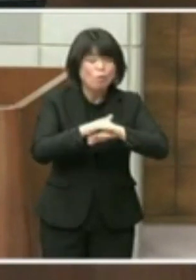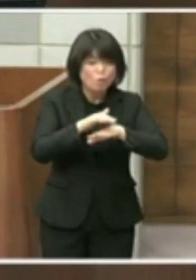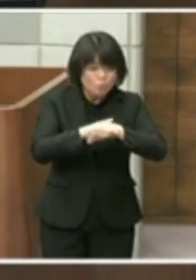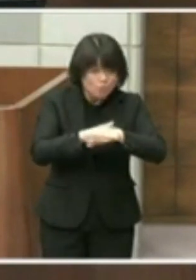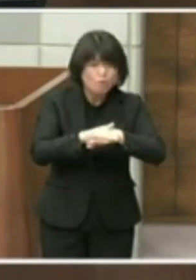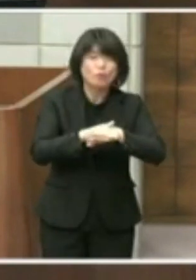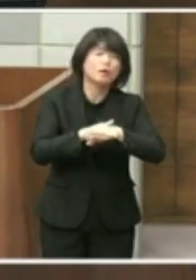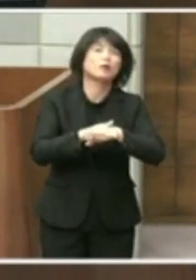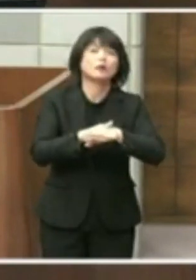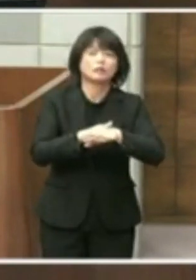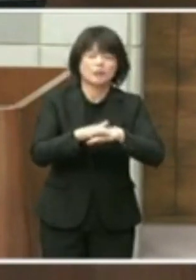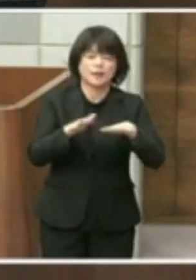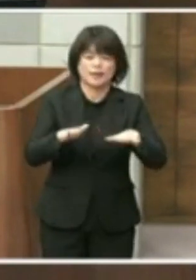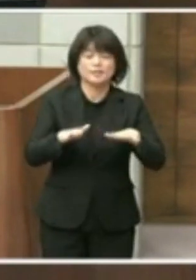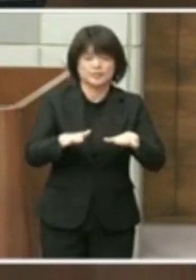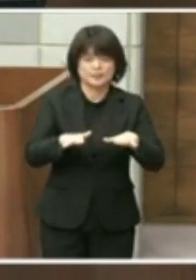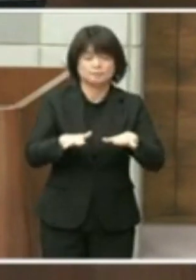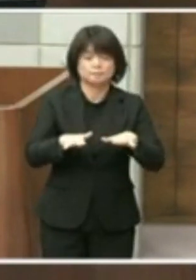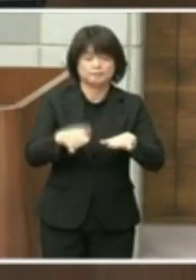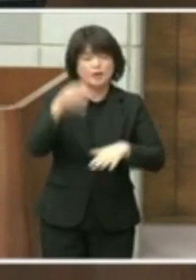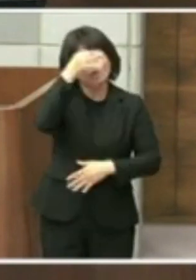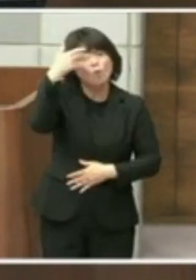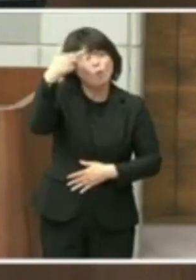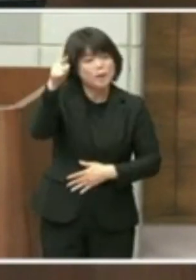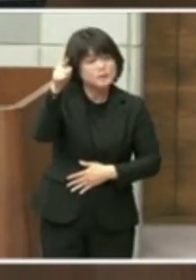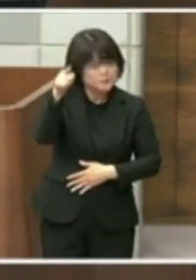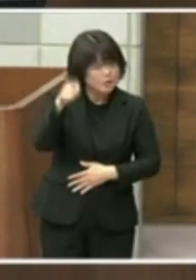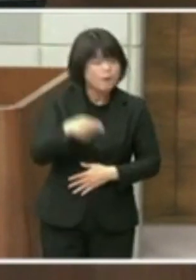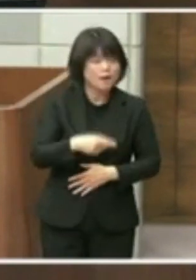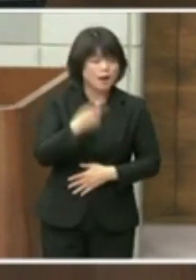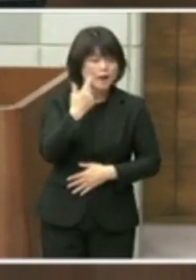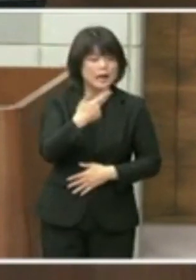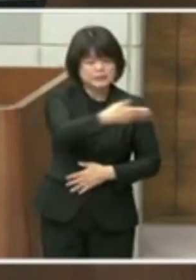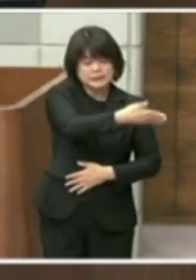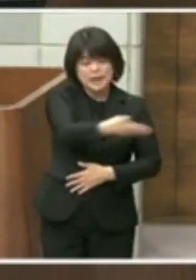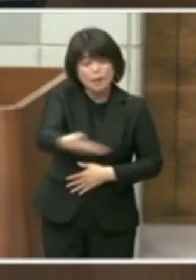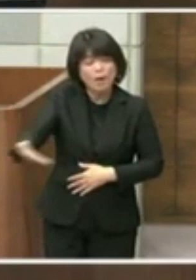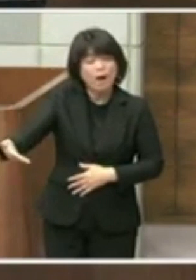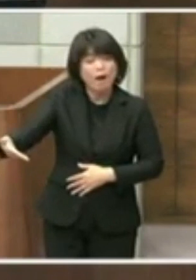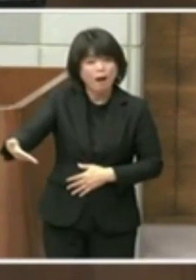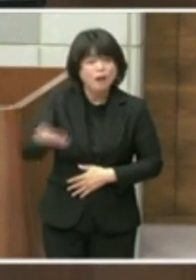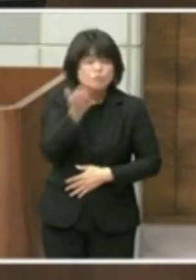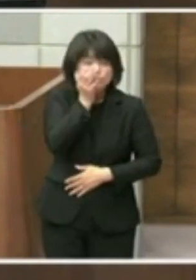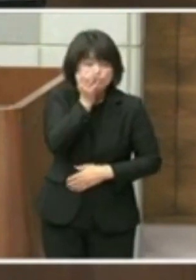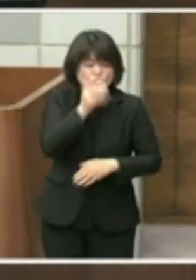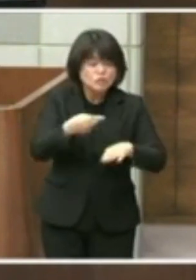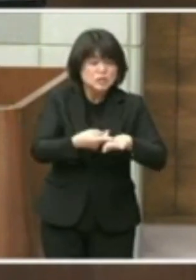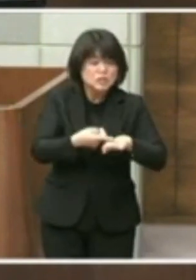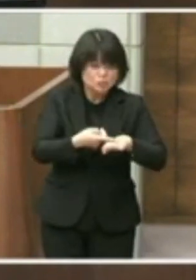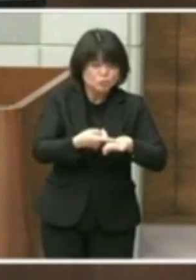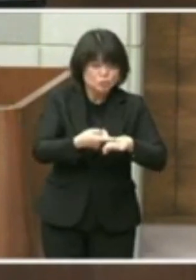が、現在、神戸市においては明石川の水質調査の拡充や、